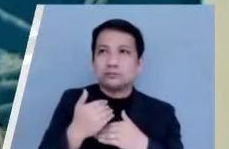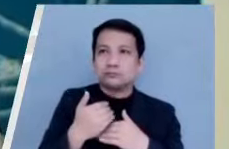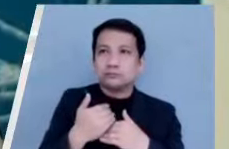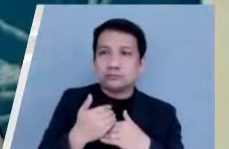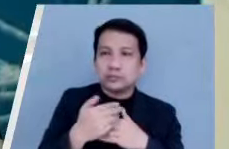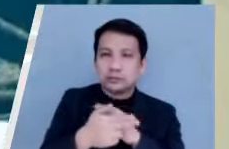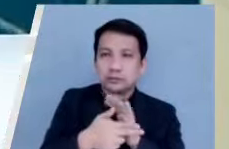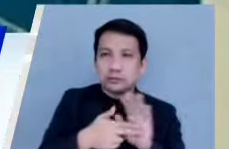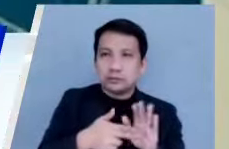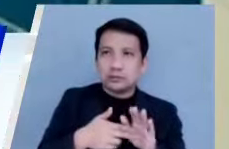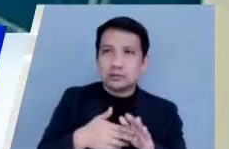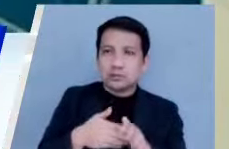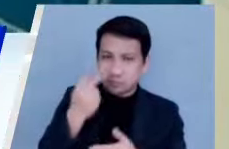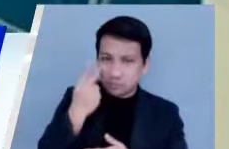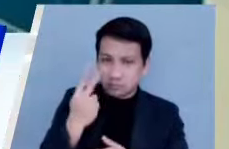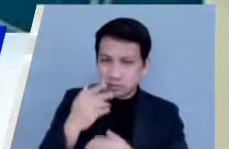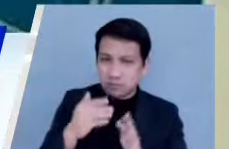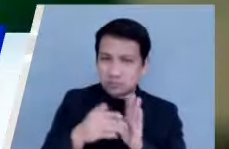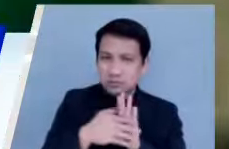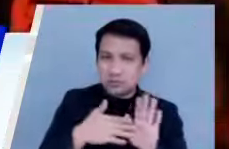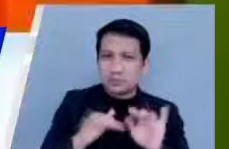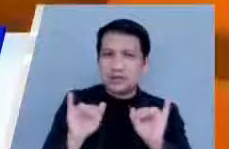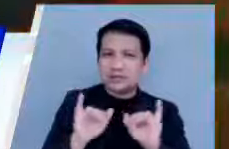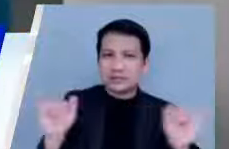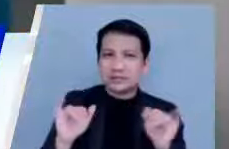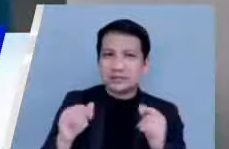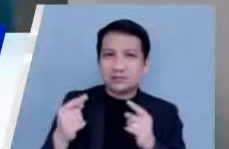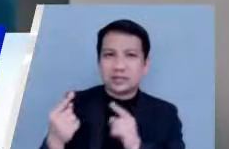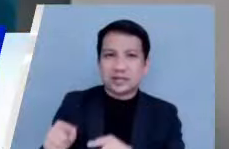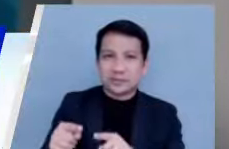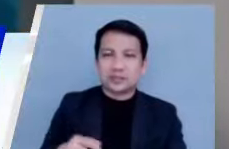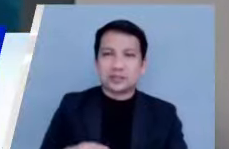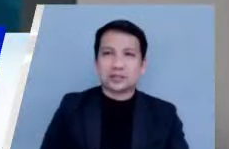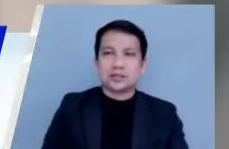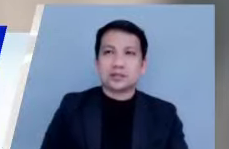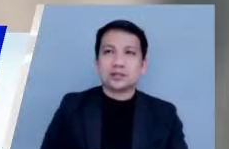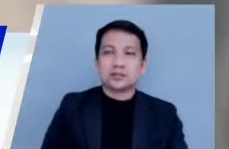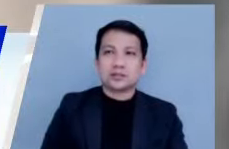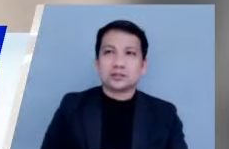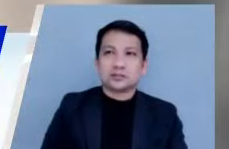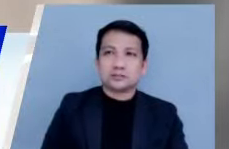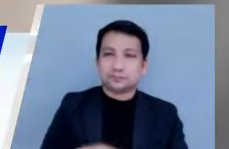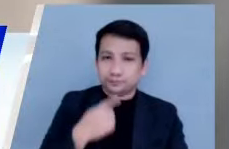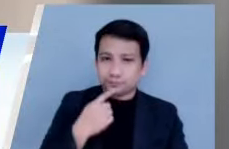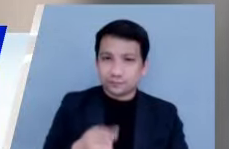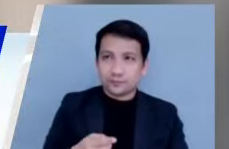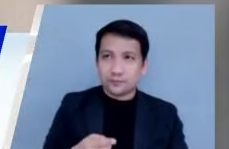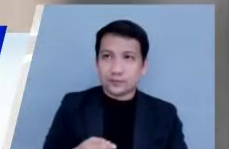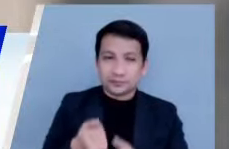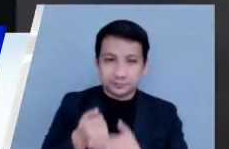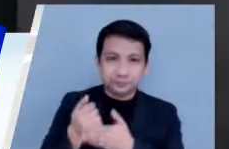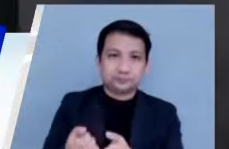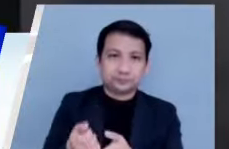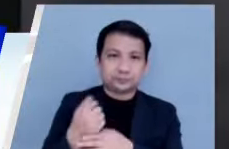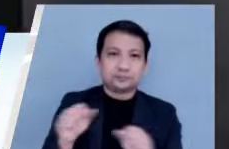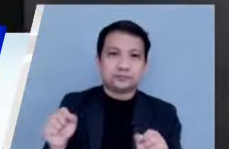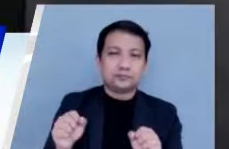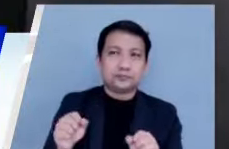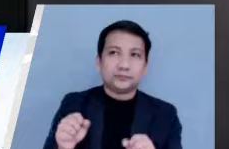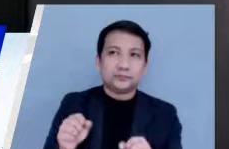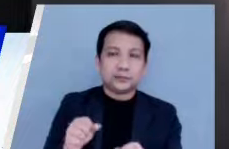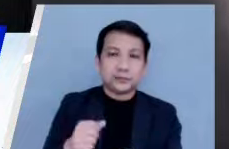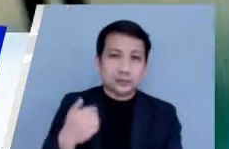study, nagpapakita na pareho lang yung effect niya. Ang device, nakatulong maisalba ang braso ng isang bus